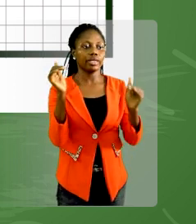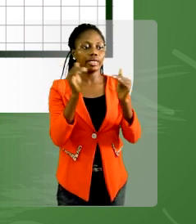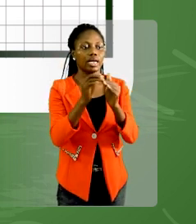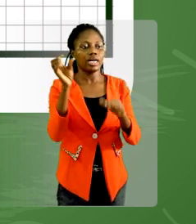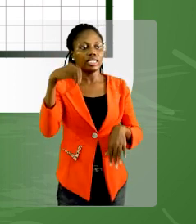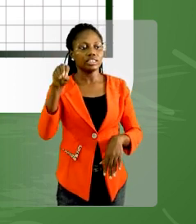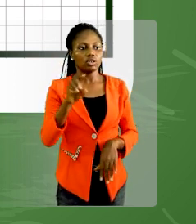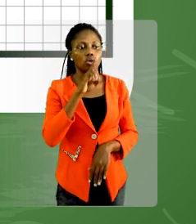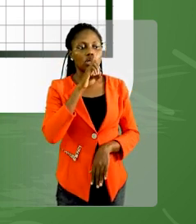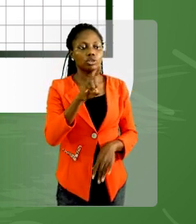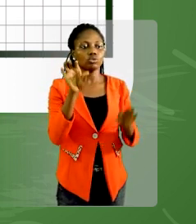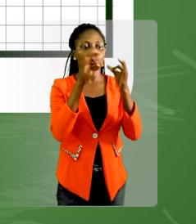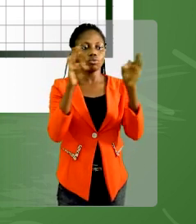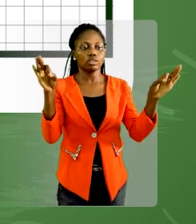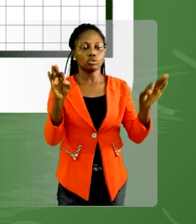AB.